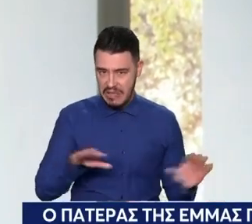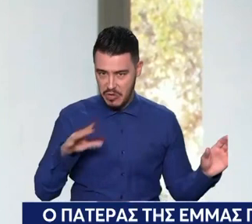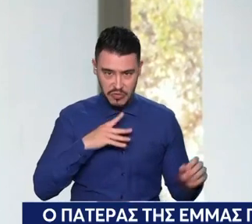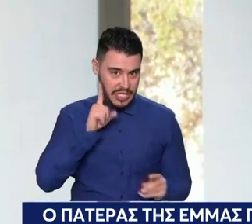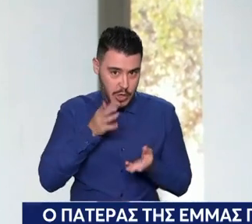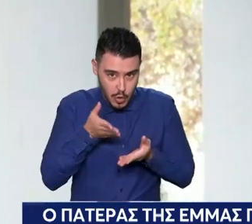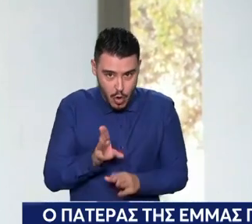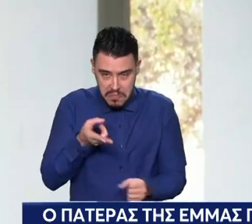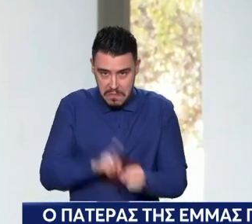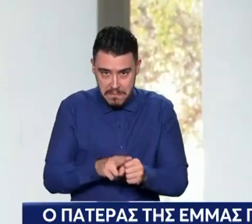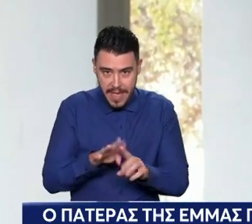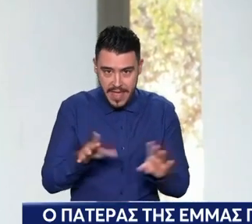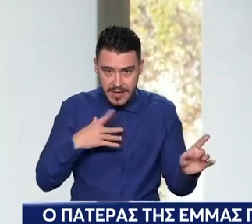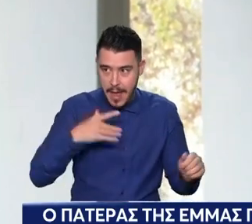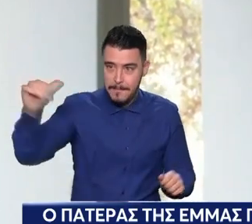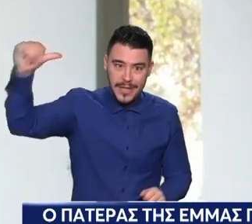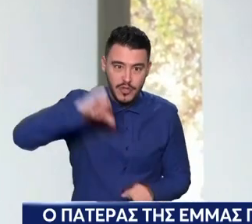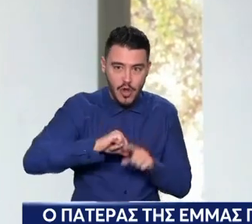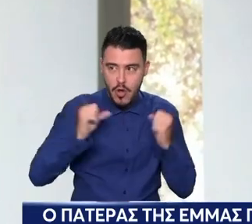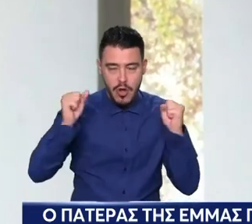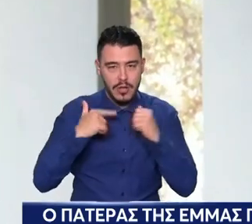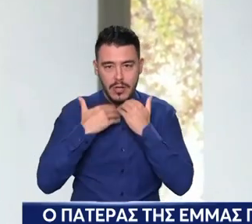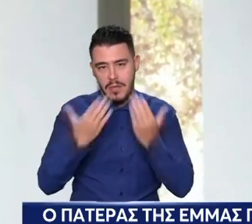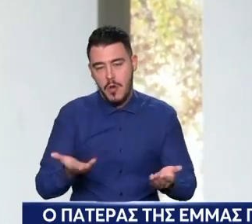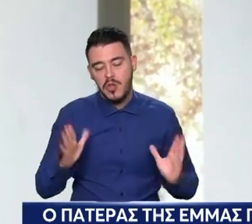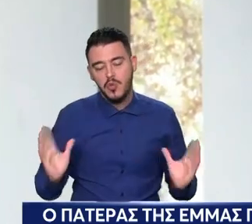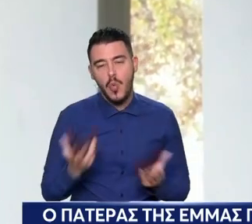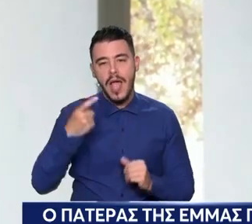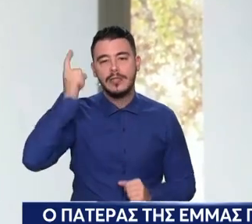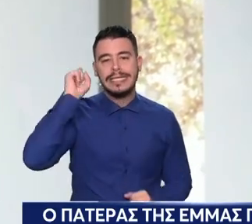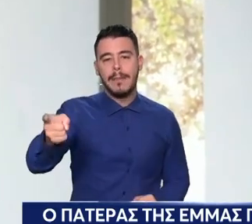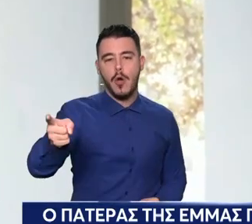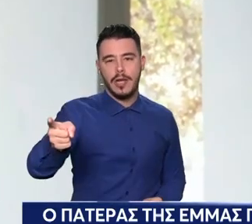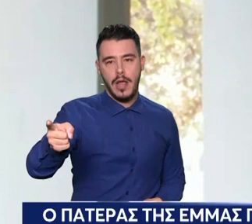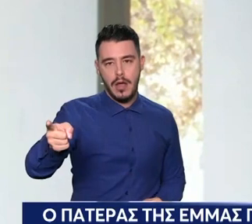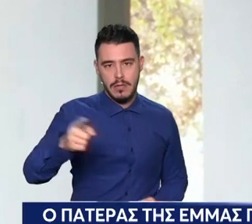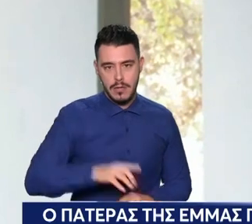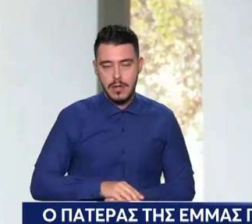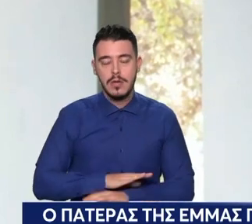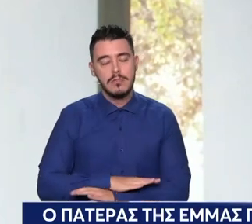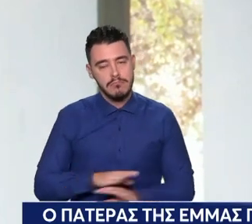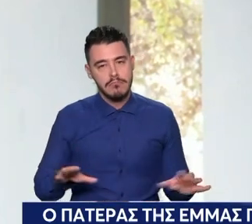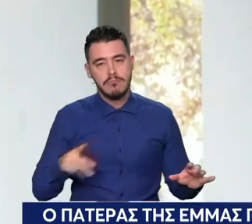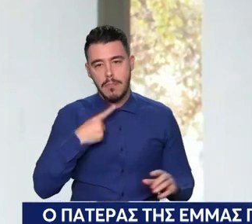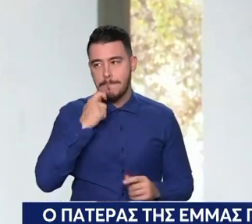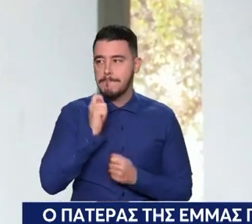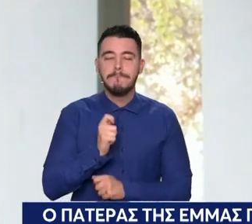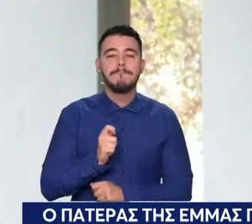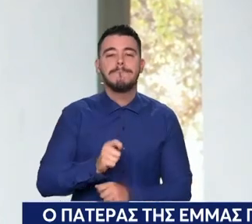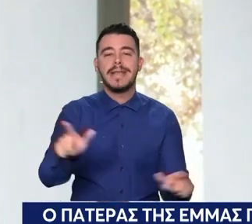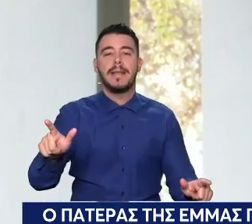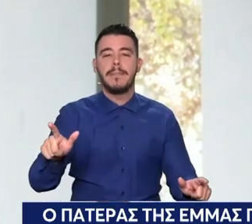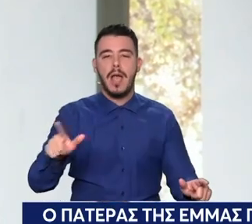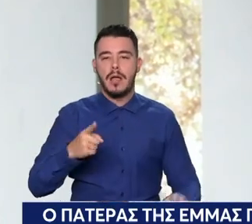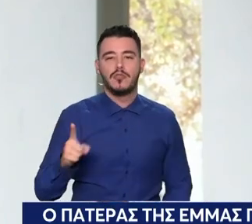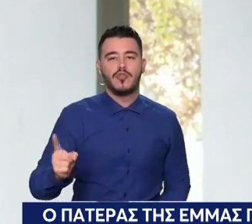Θεωρούμε ότι έκρινε και αποφάσισε και τιμώρησε το δολοφόνο του παιδιού μας και στέλνει ταυτόχρονα και ένα μήνυμα σε όλους τους